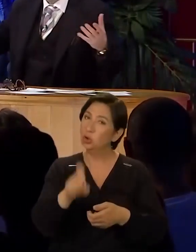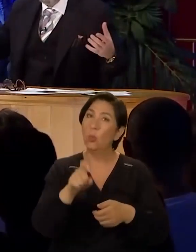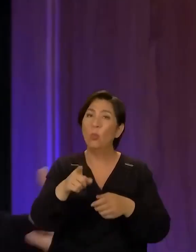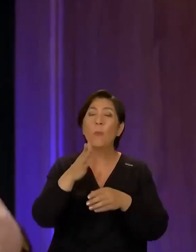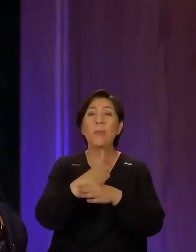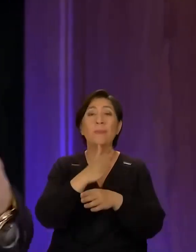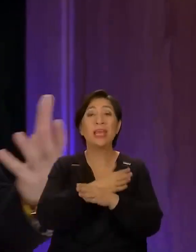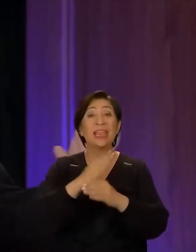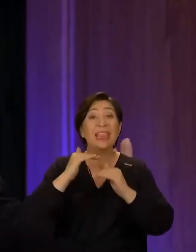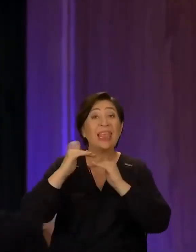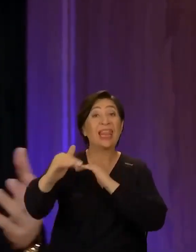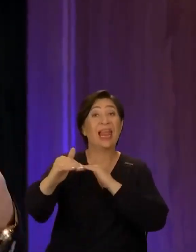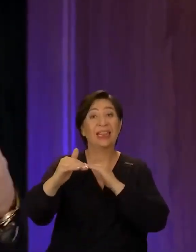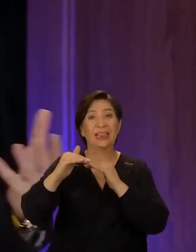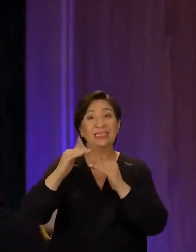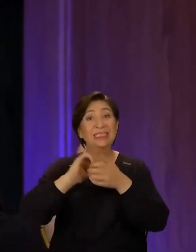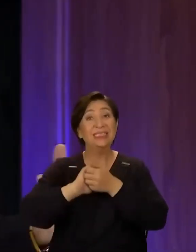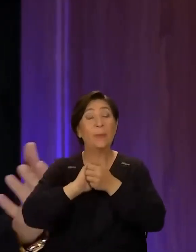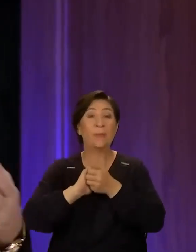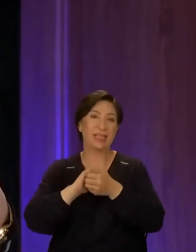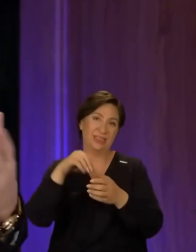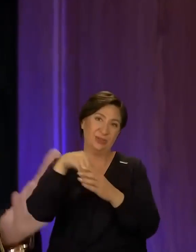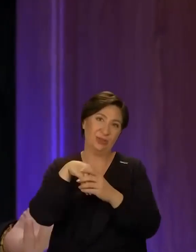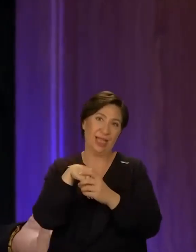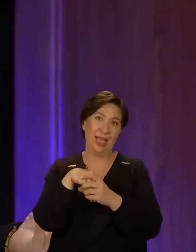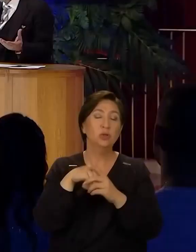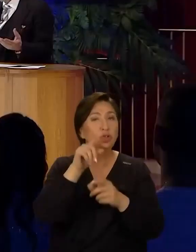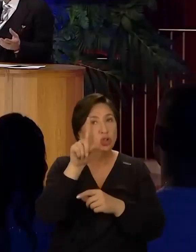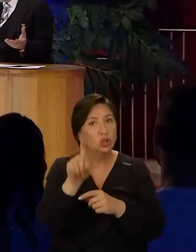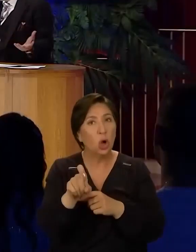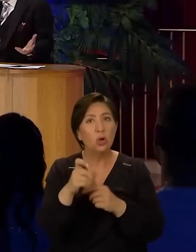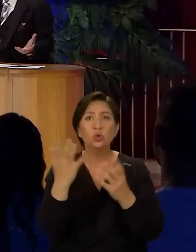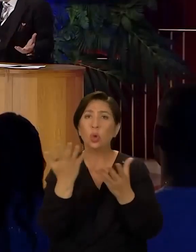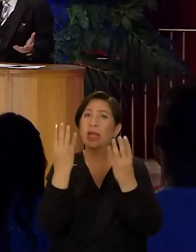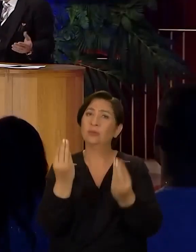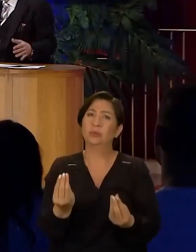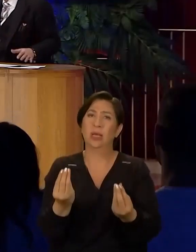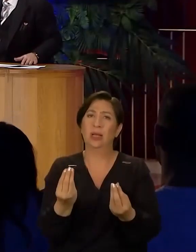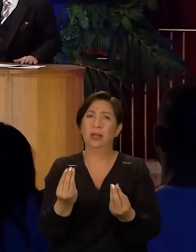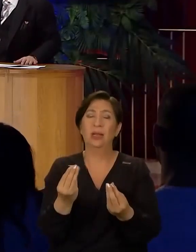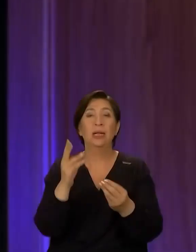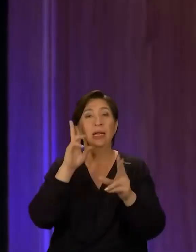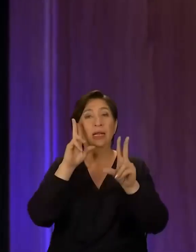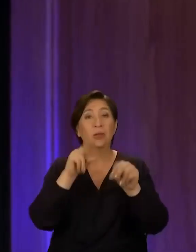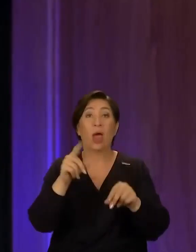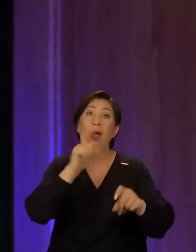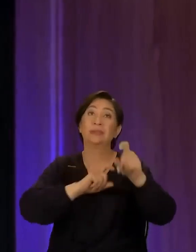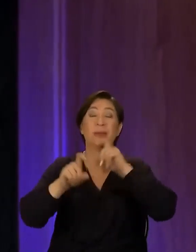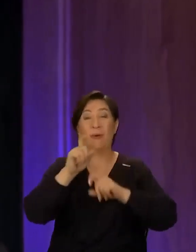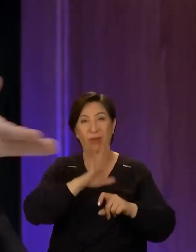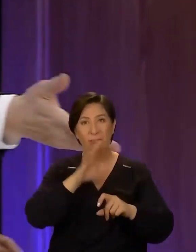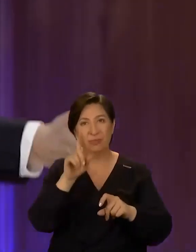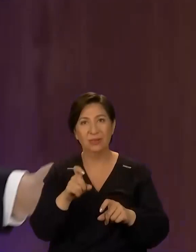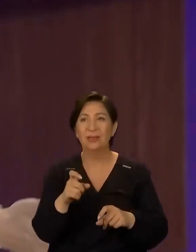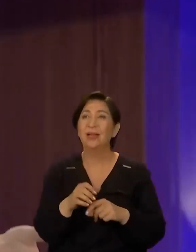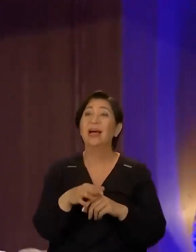Bu memleketin genel, bu toplumun genel samimiyeti içerisinde sor. Çok daha güzel. Nasıl? Yatak odasınızda abi, aksamalar